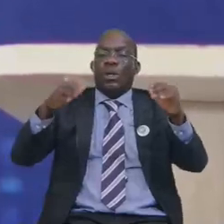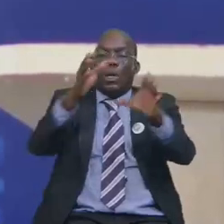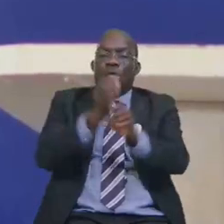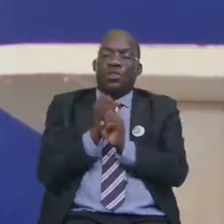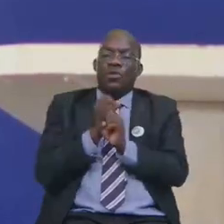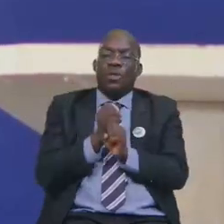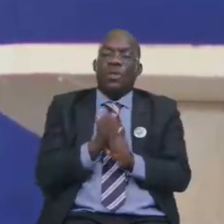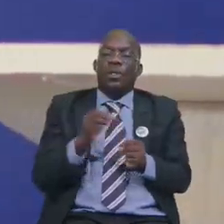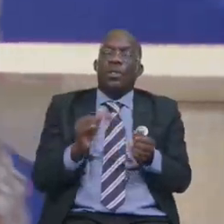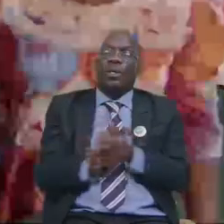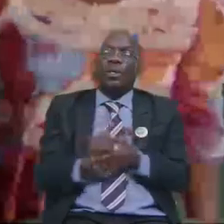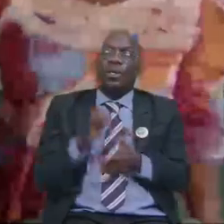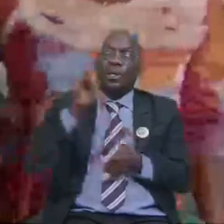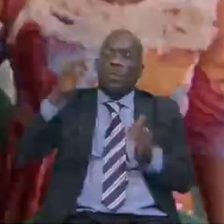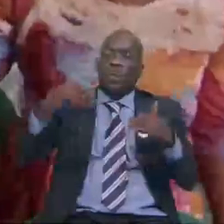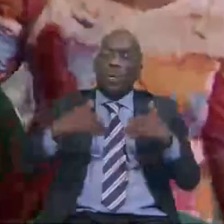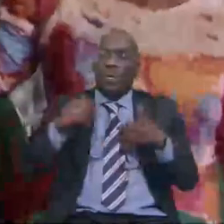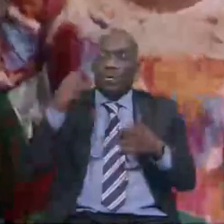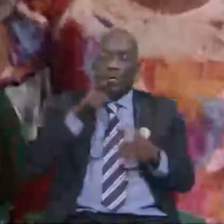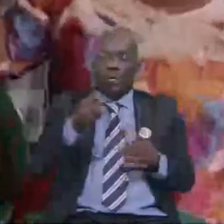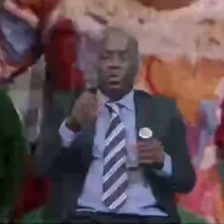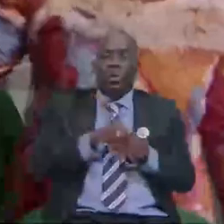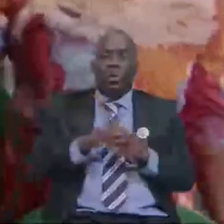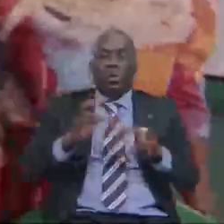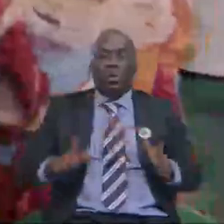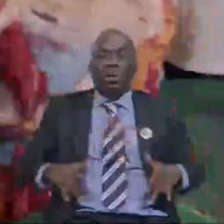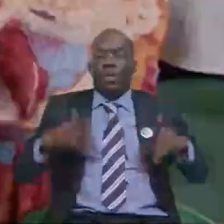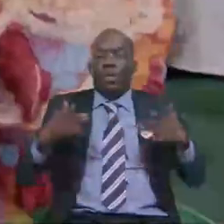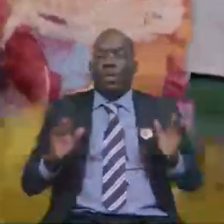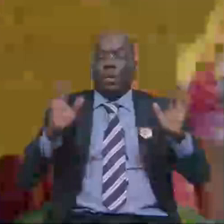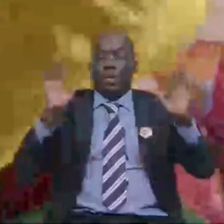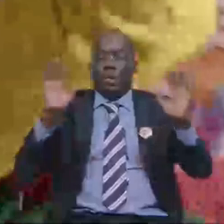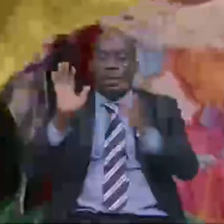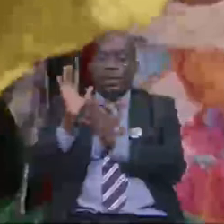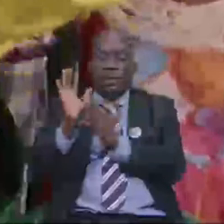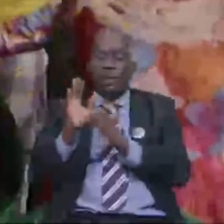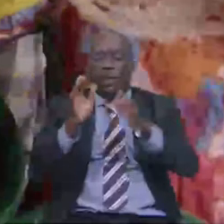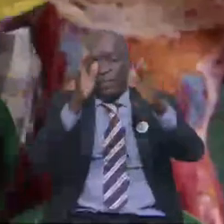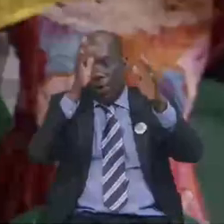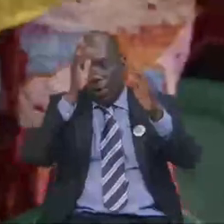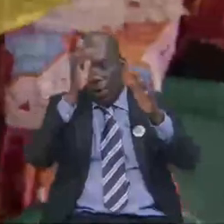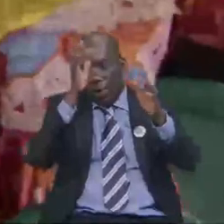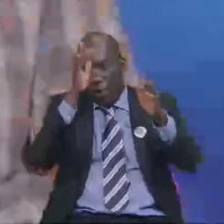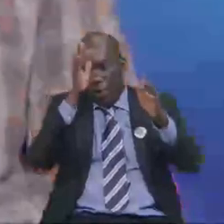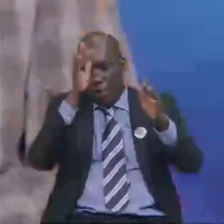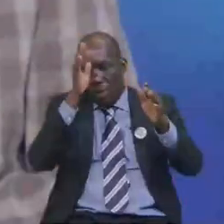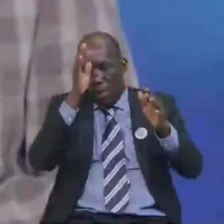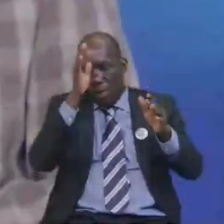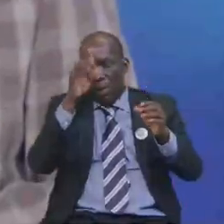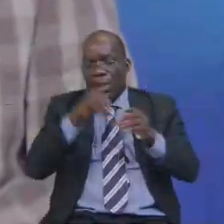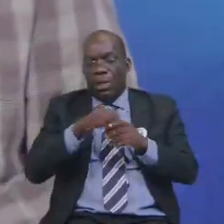dans la vie le V7 mais Père au nom puissant de Jésus